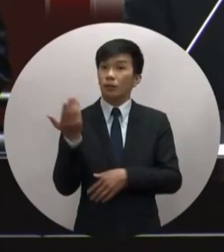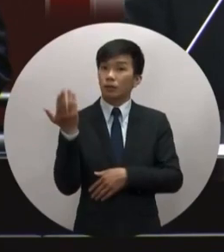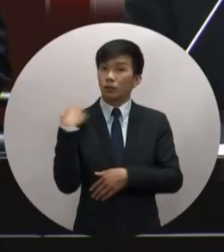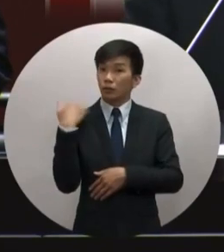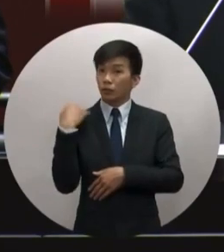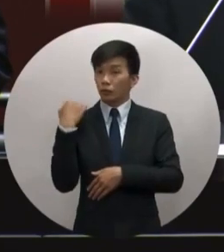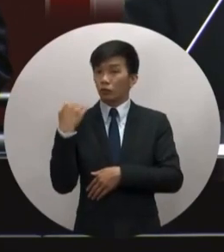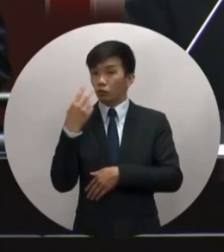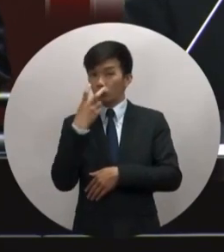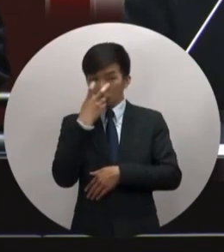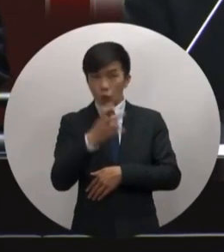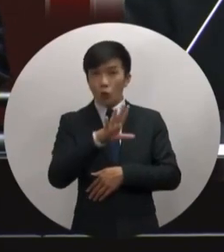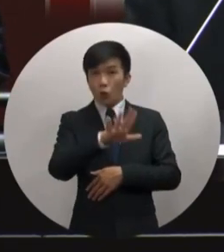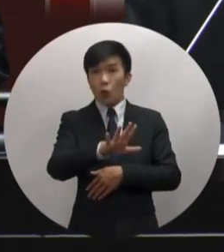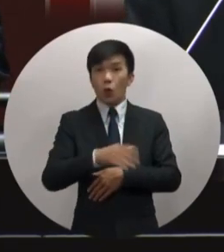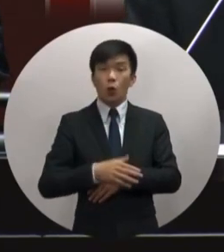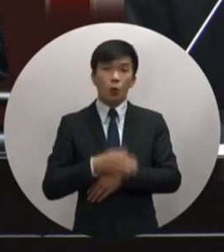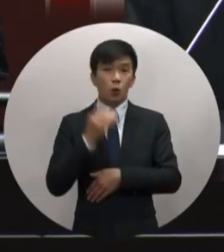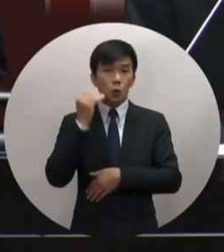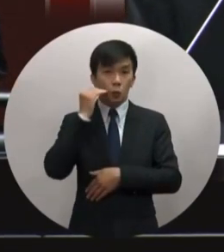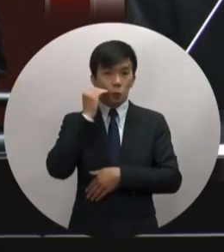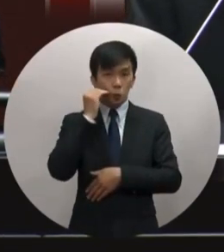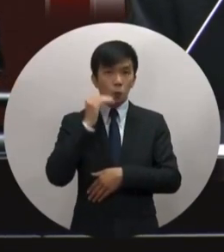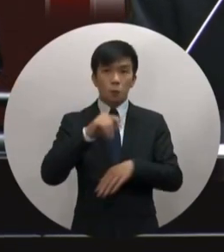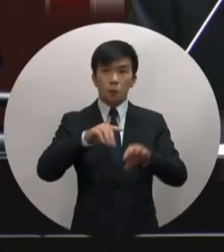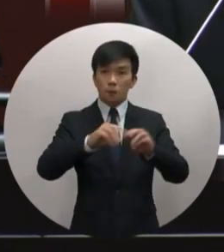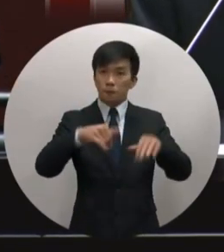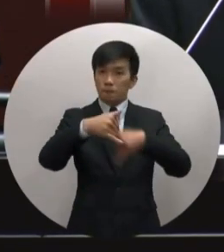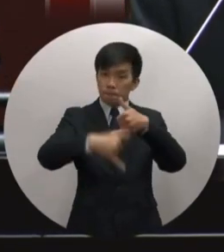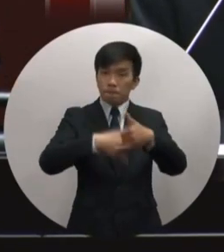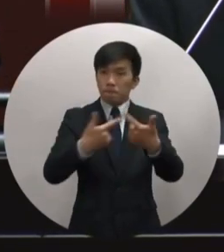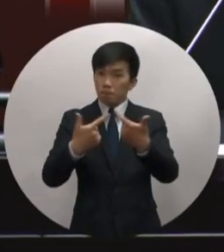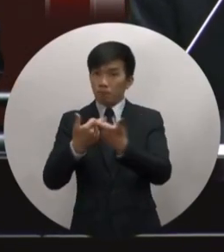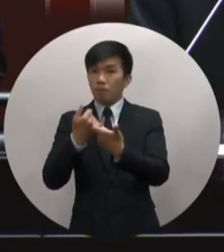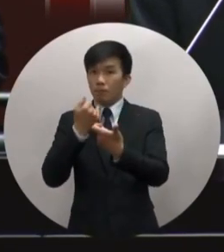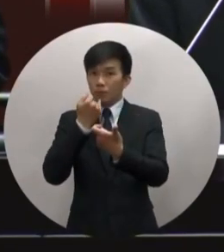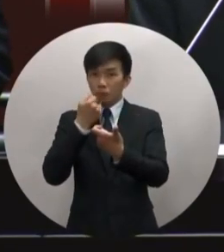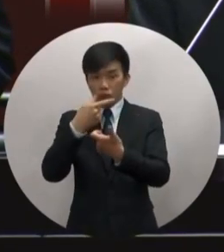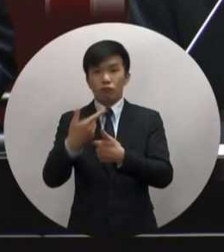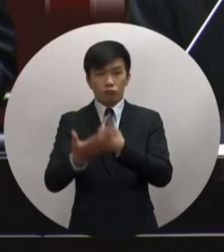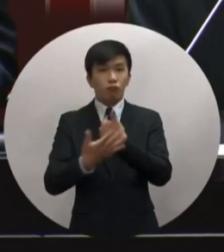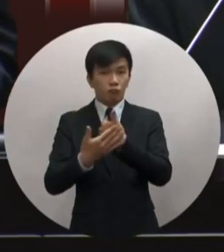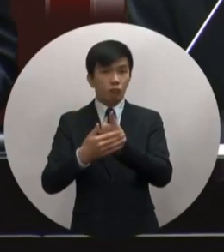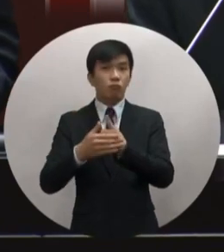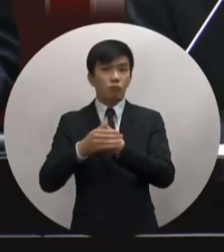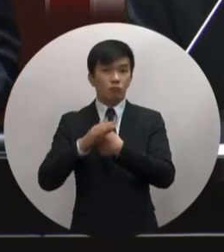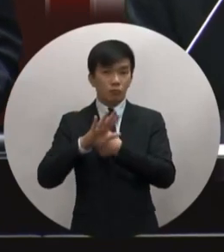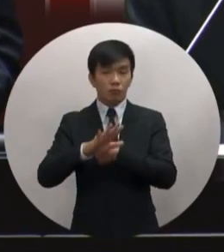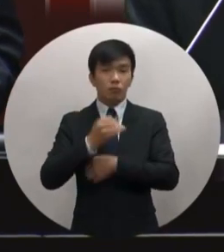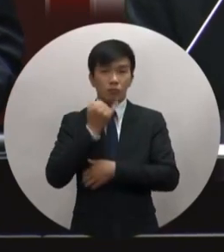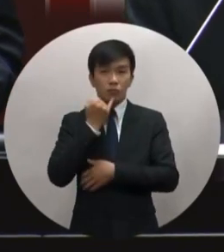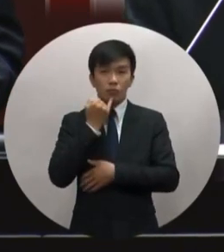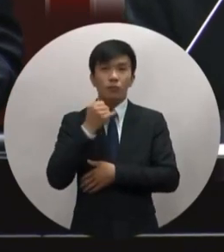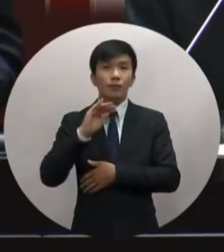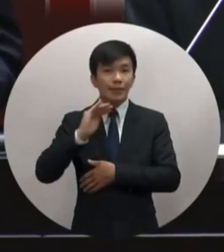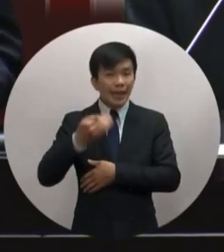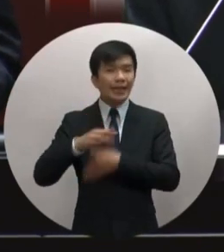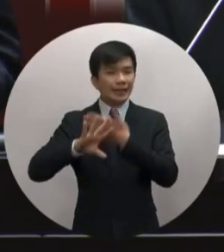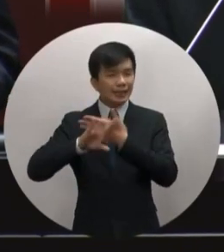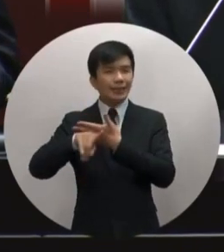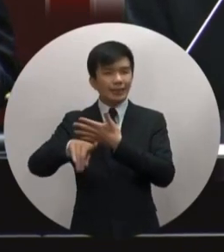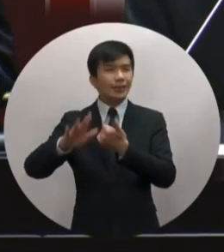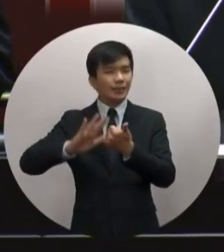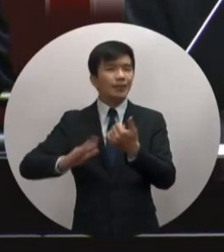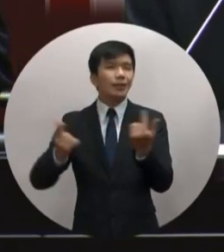刊一樣那地方如果可以配合這個是當然一個重點第二個當然涉及到如果其他的